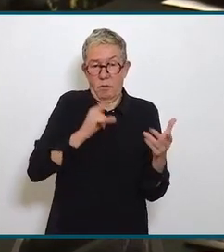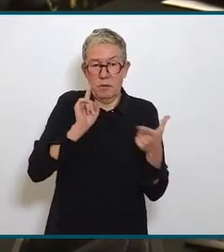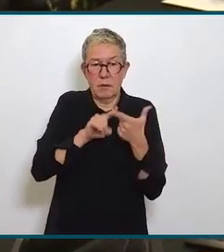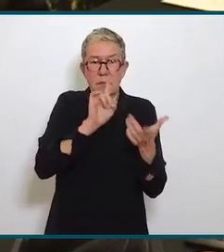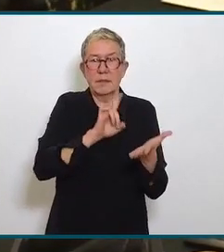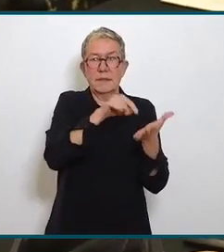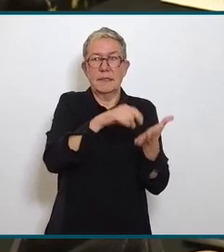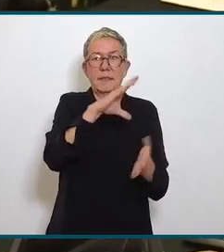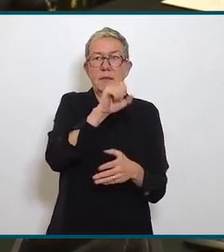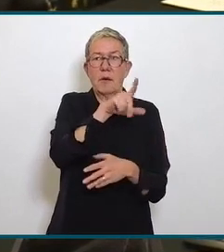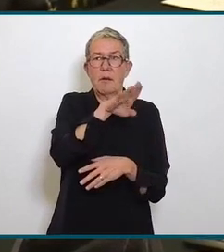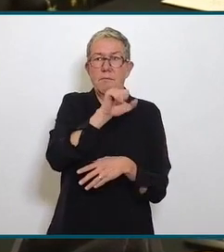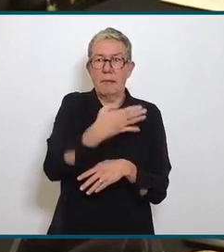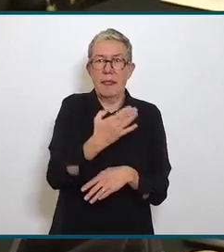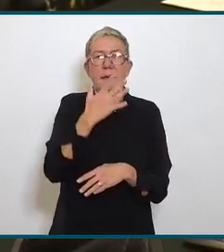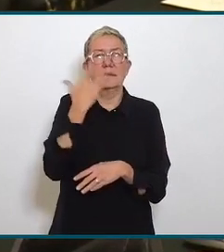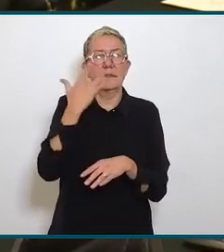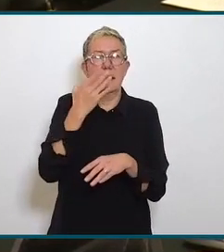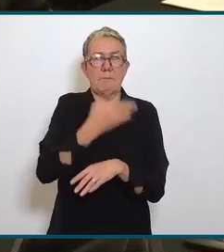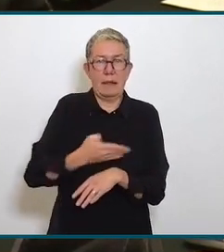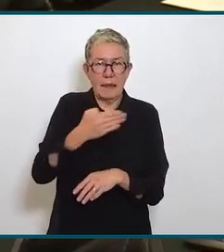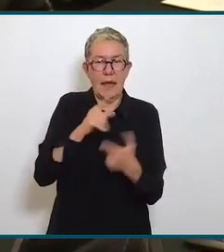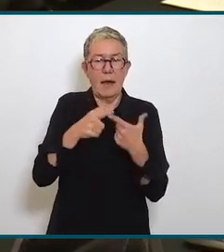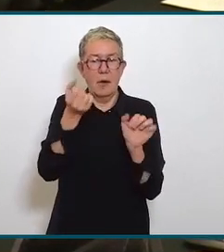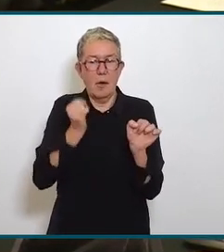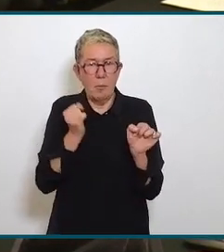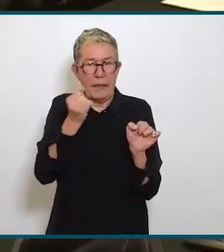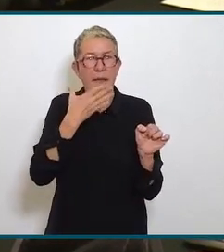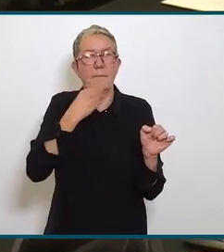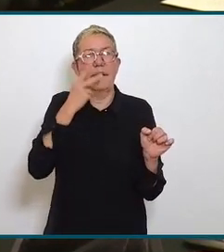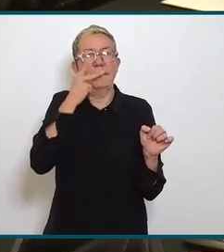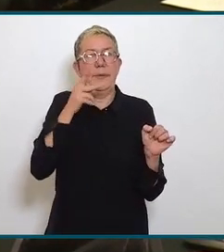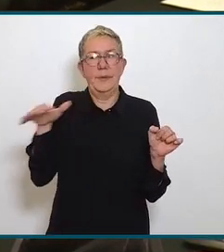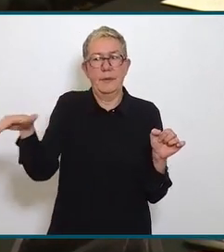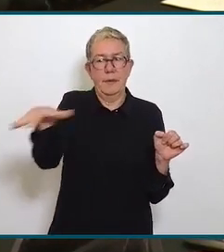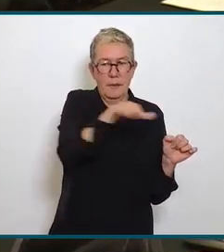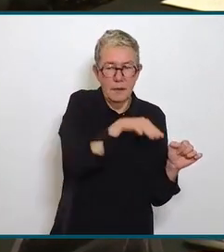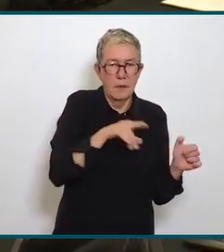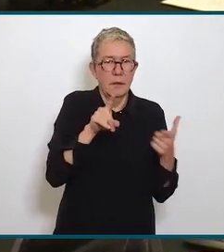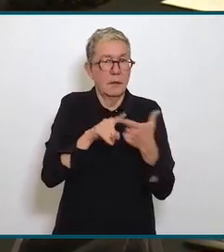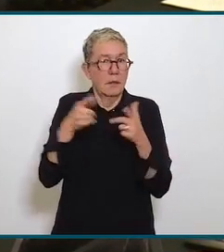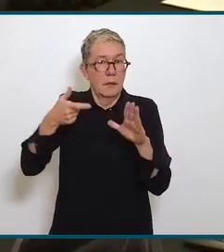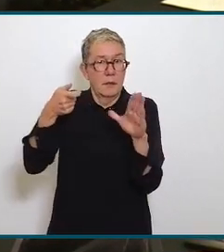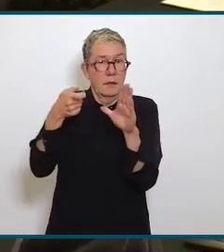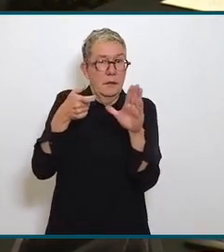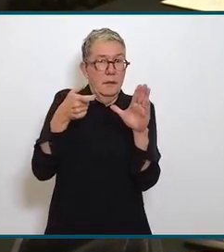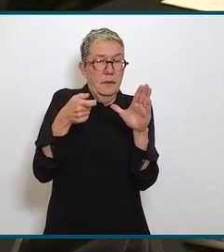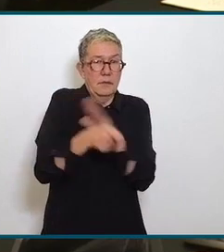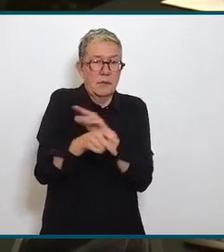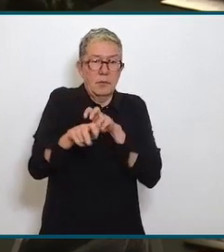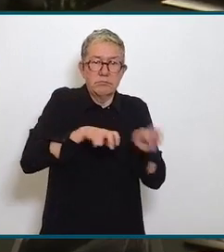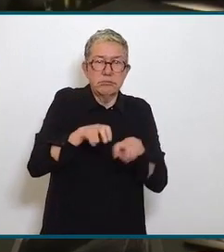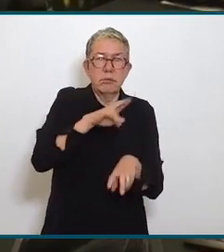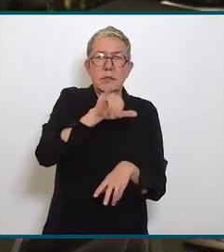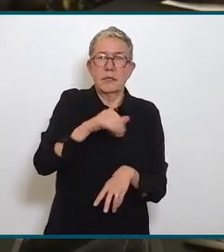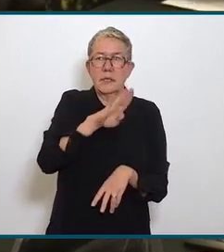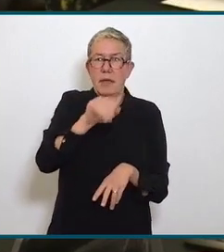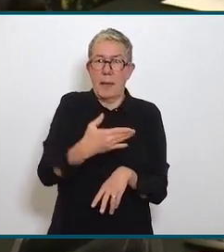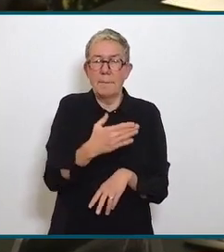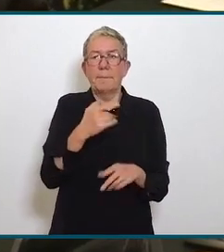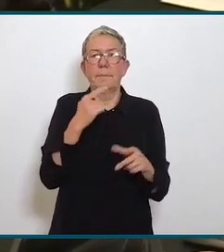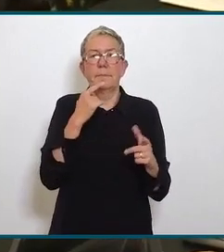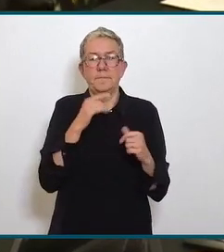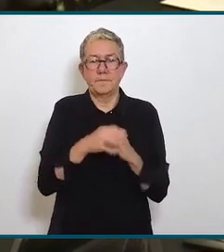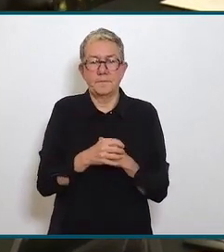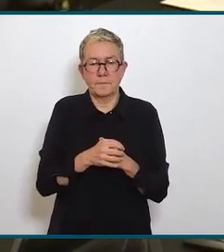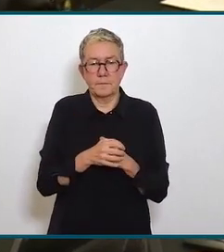Colbert, Saint-Martin, Bellevue et Lambézélec. Le financement des vacations liées aux IPM, ivresse publique